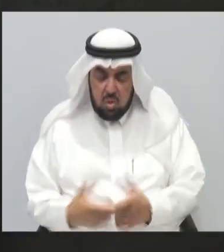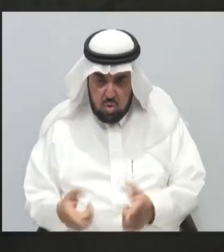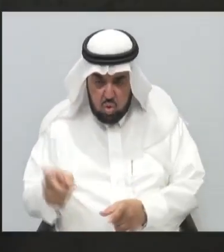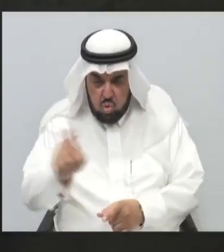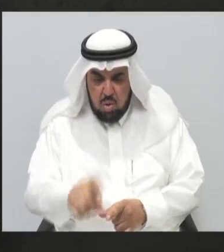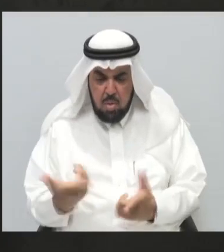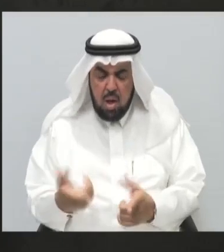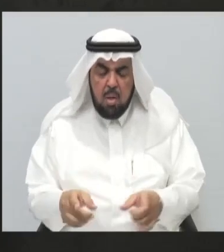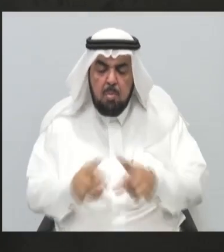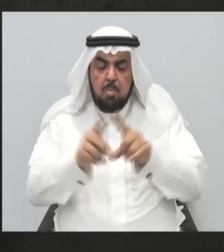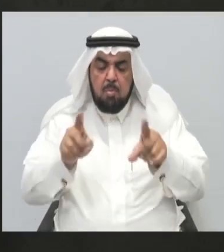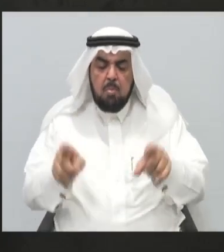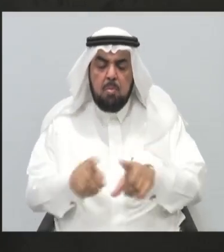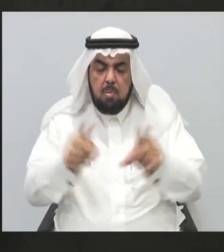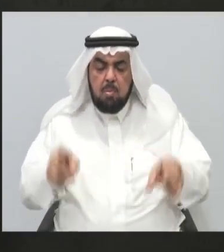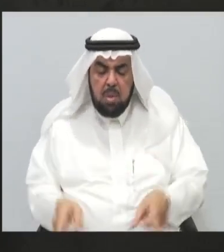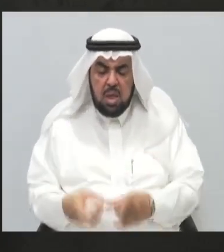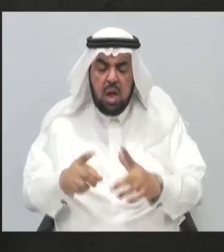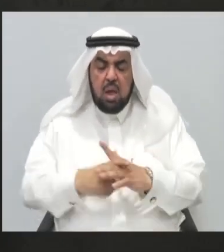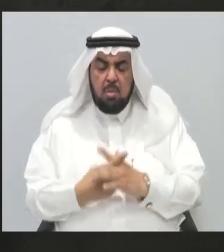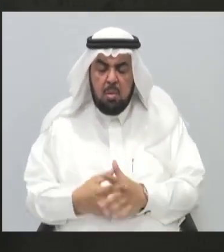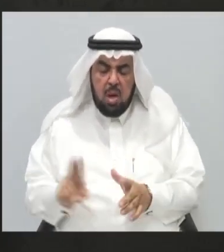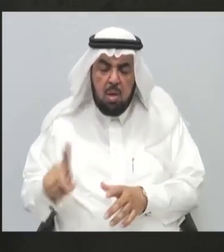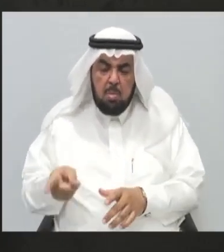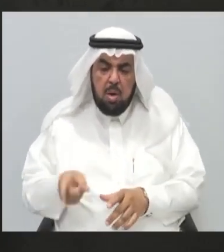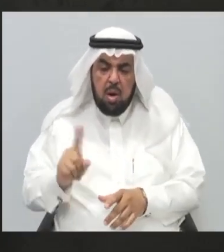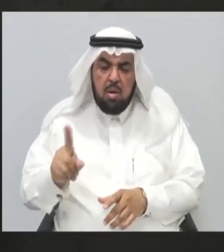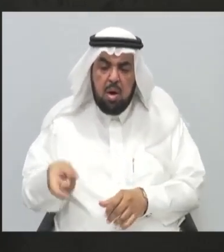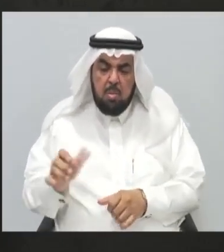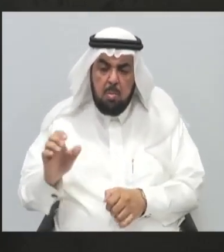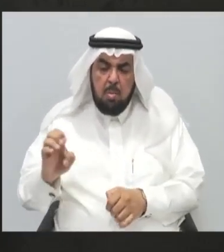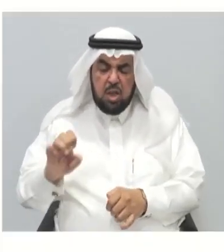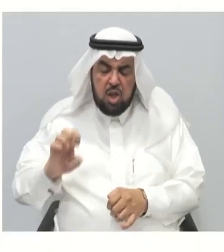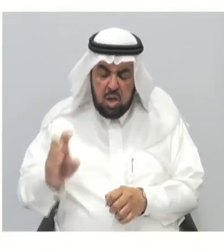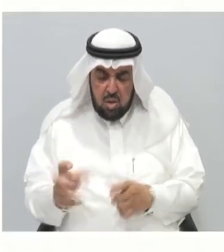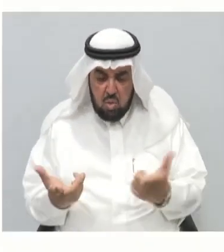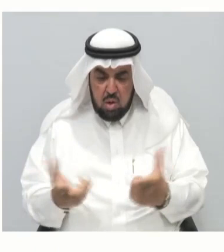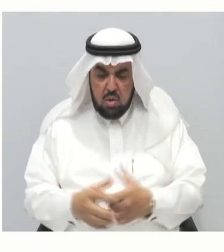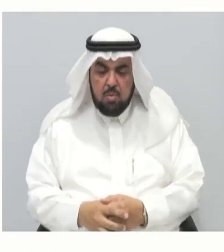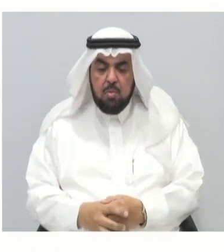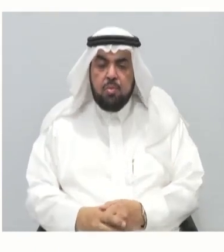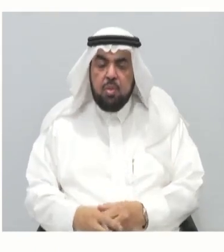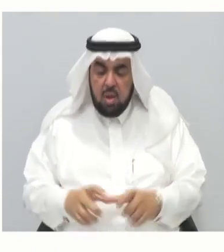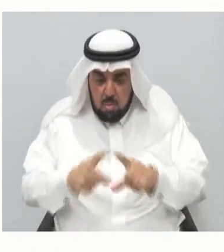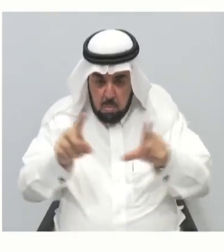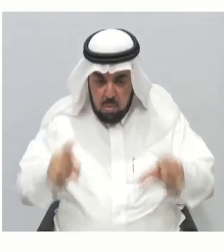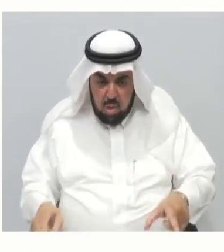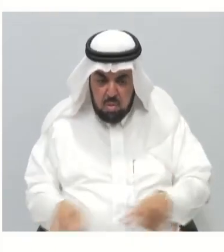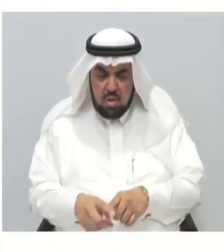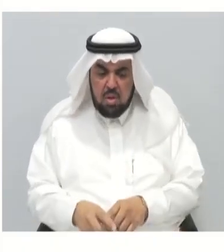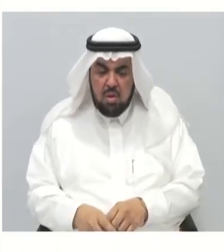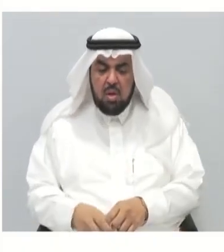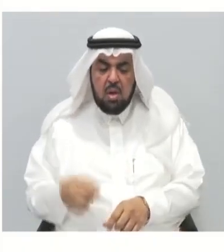نسال سؤال ما هي او ما هي منطقه البرمجه اين هي موجوده منطقه البرمجه نلاحظ ان المنطقه البرمجه هي